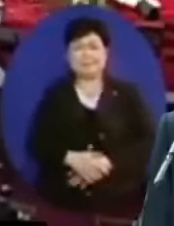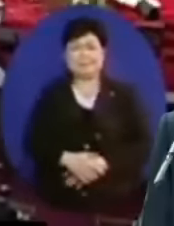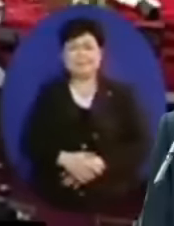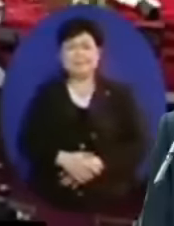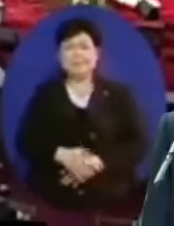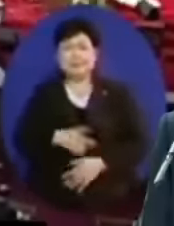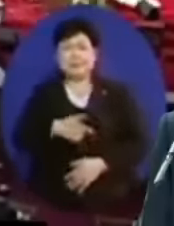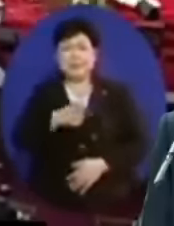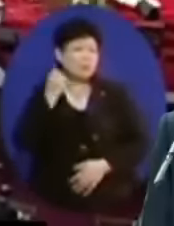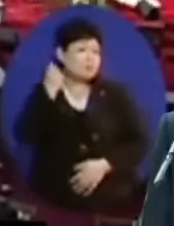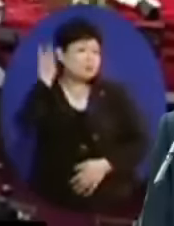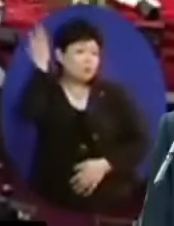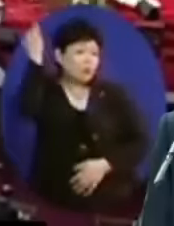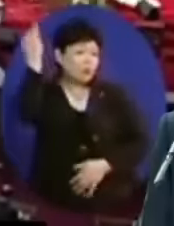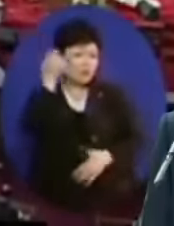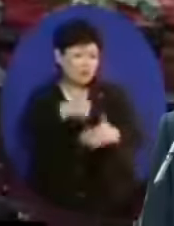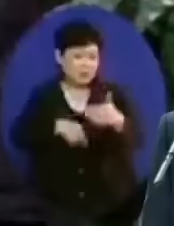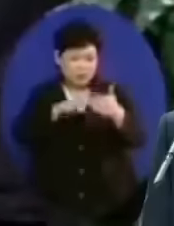그는 물고기 배속에 들어가시도 여러분